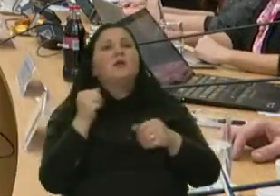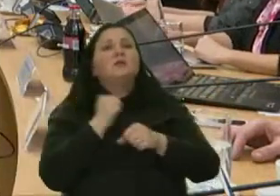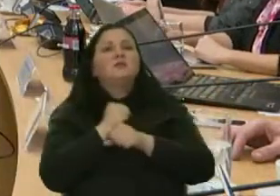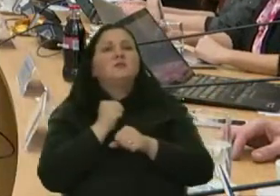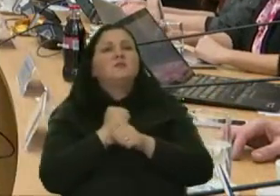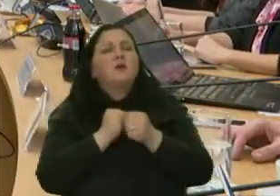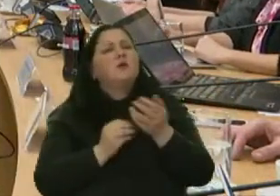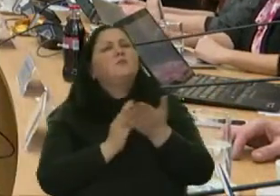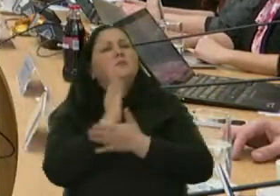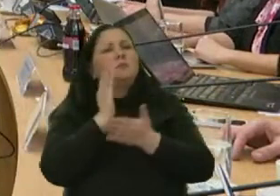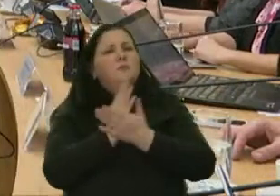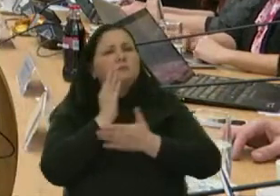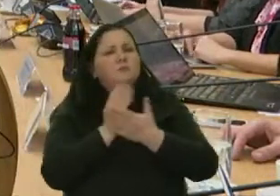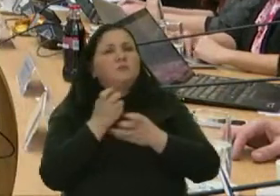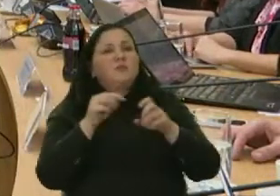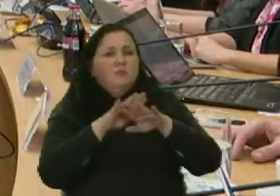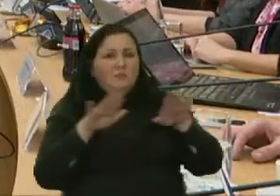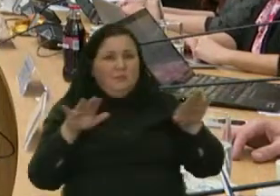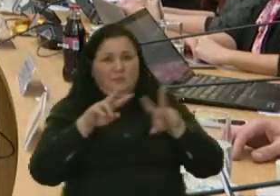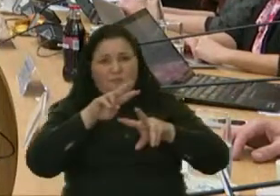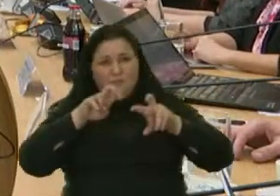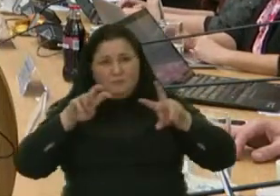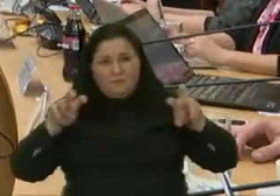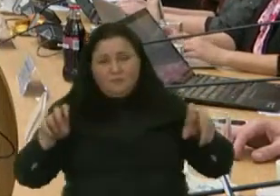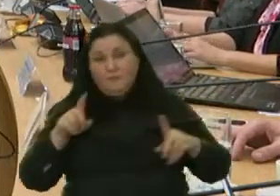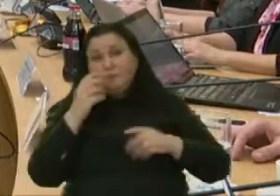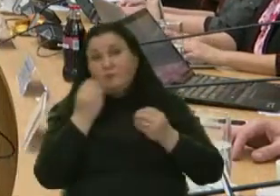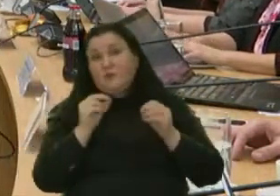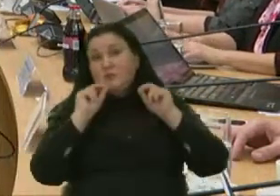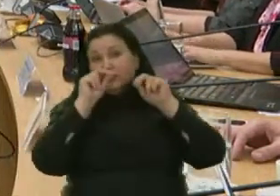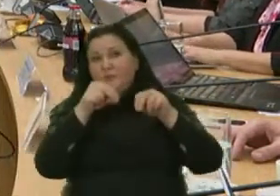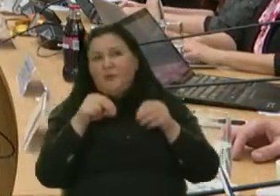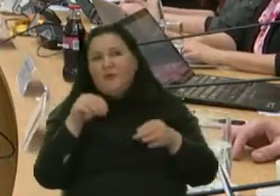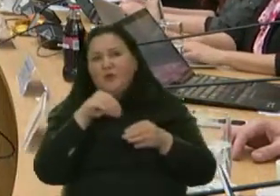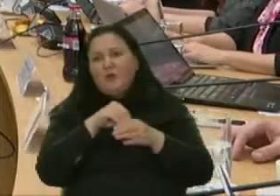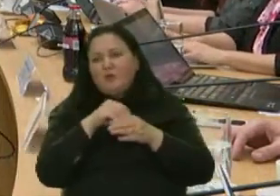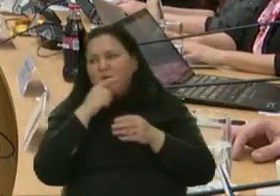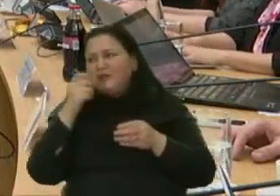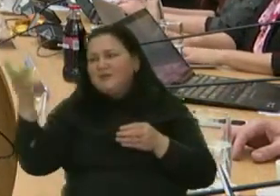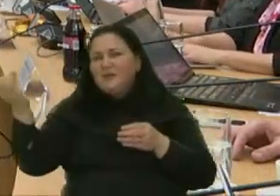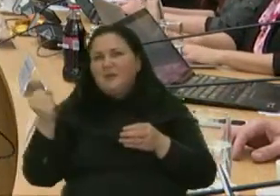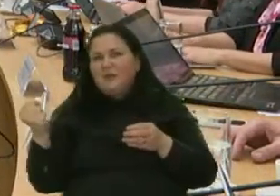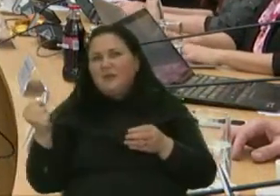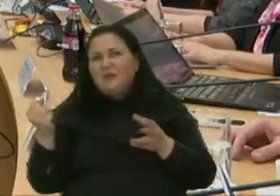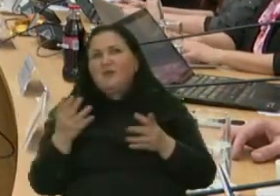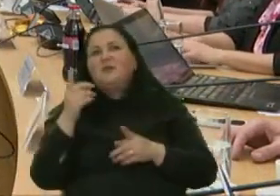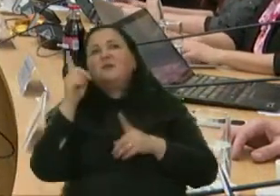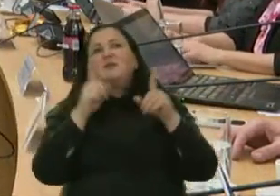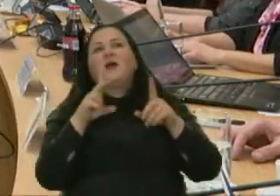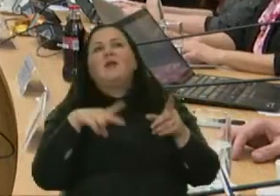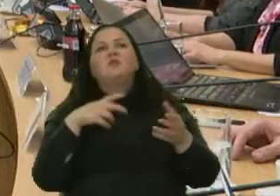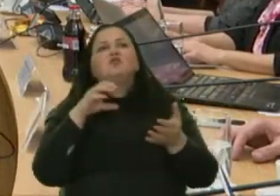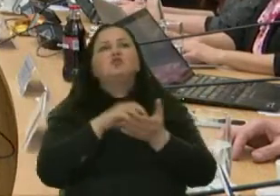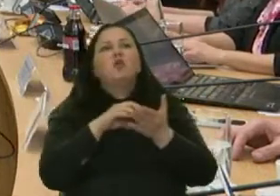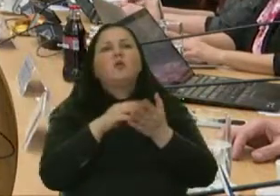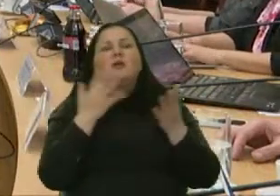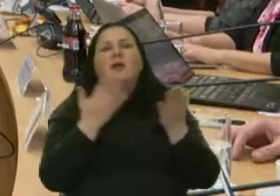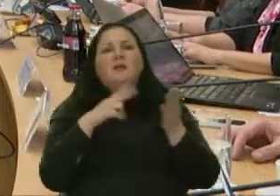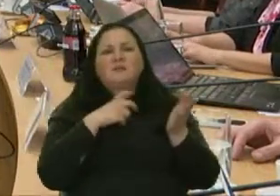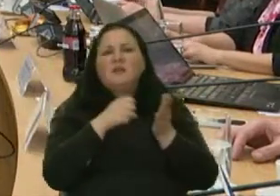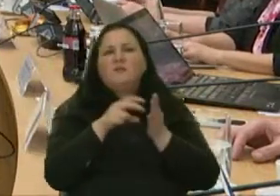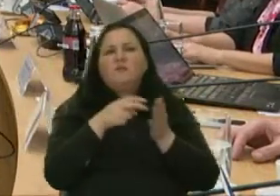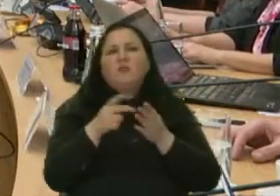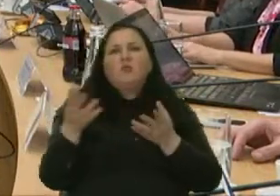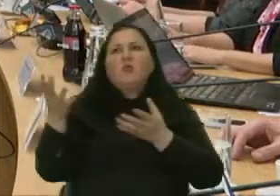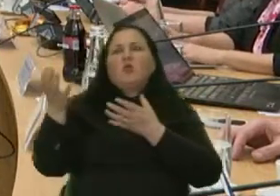mod în mod curent Evident în baza unor analize pentru că ca să pui ceva în loc trebuie să iei de undeva ori dacă avem o zonă care este funcțională n o